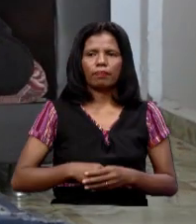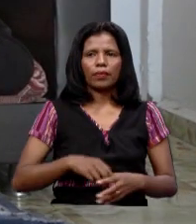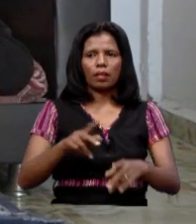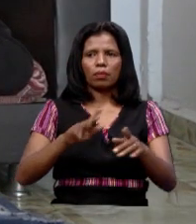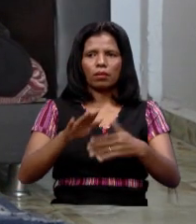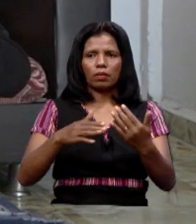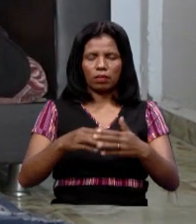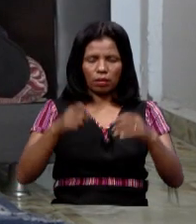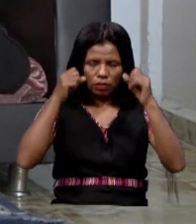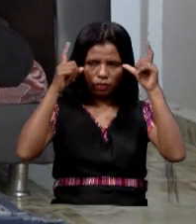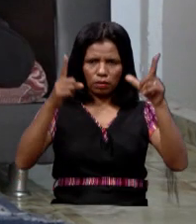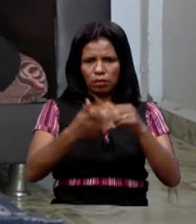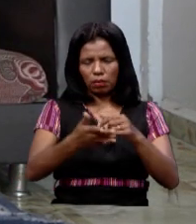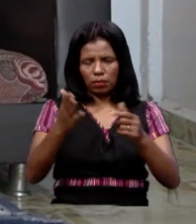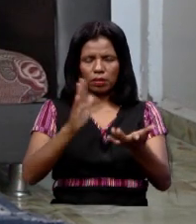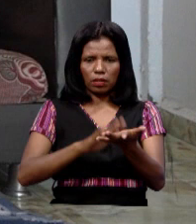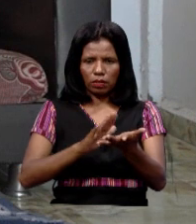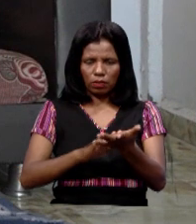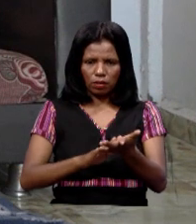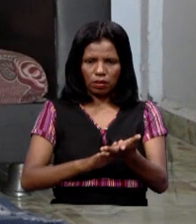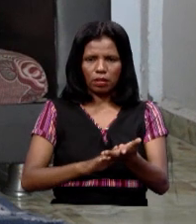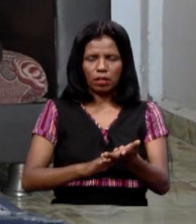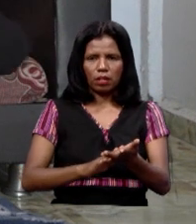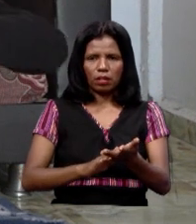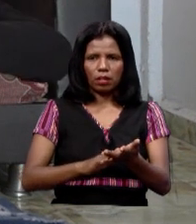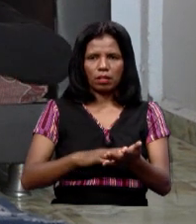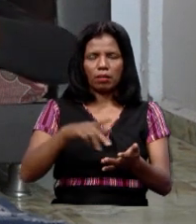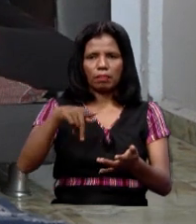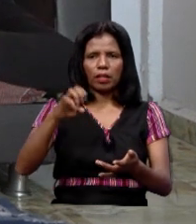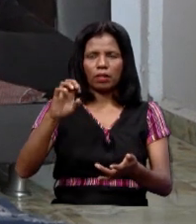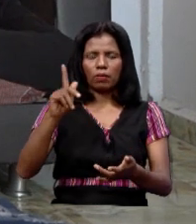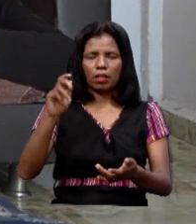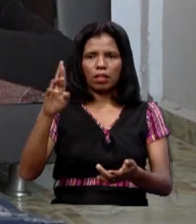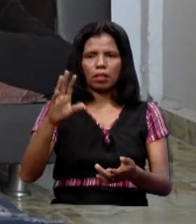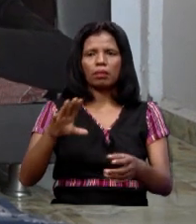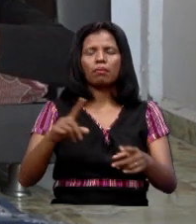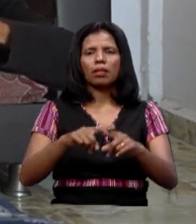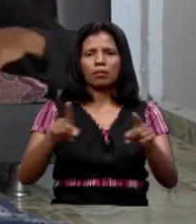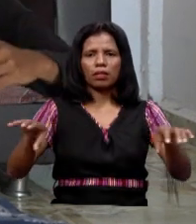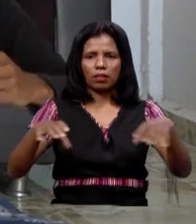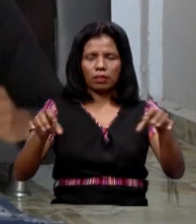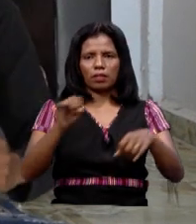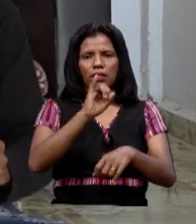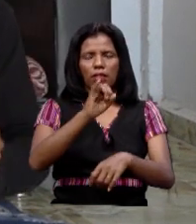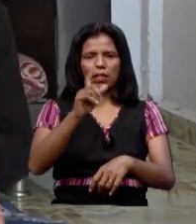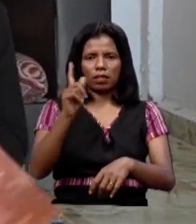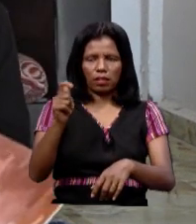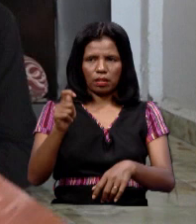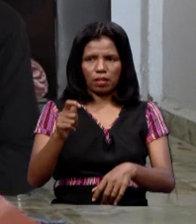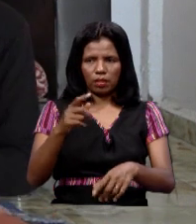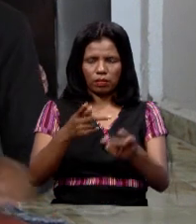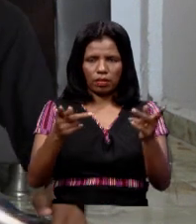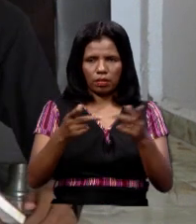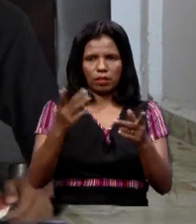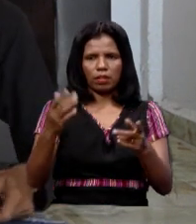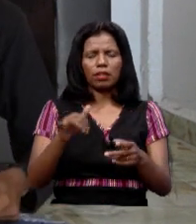sempre hak fara kene ita bot sekolah ya pekuare maybe ba servisu fali ya IT ini yang hari fali are dene